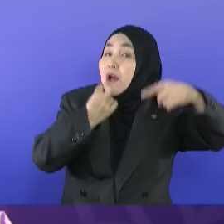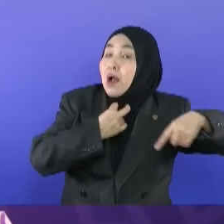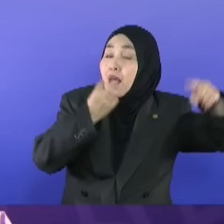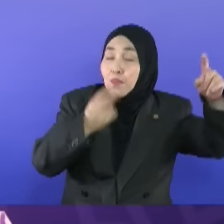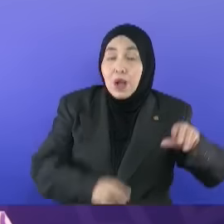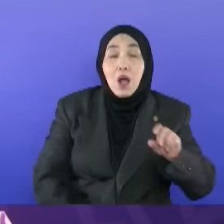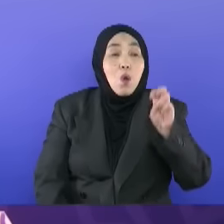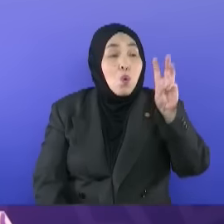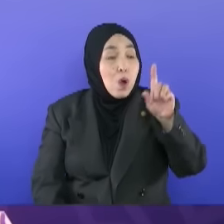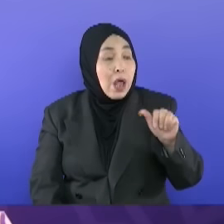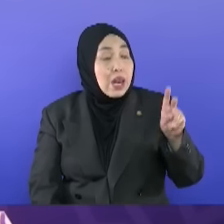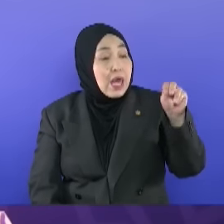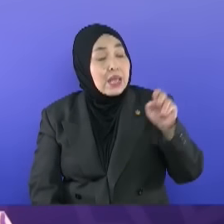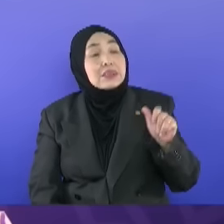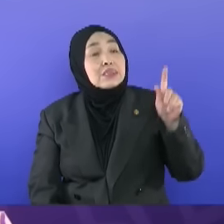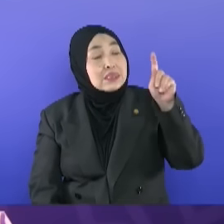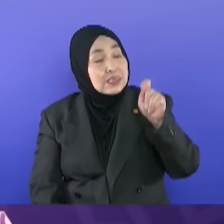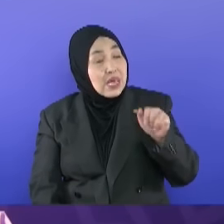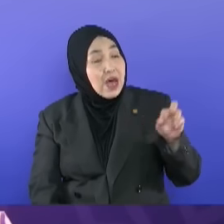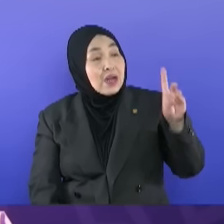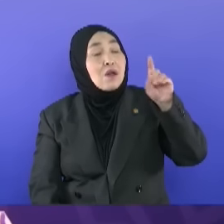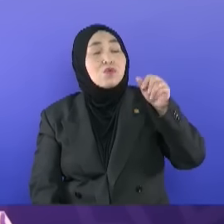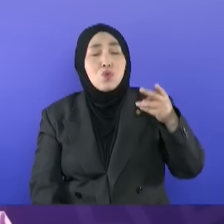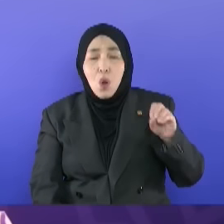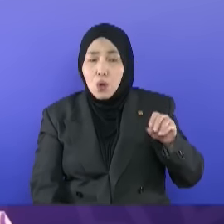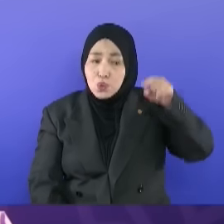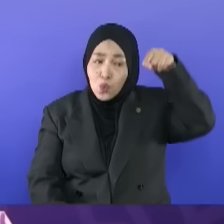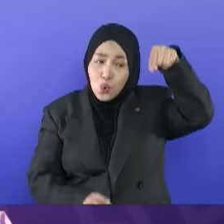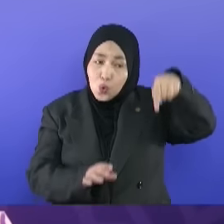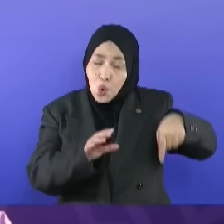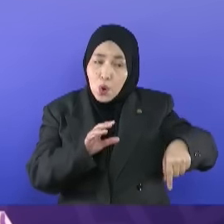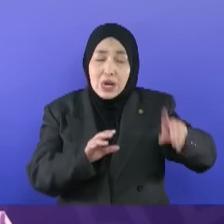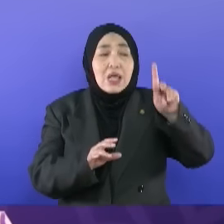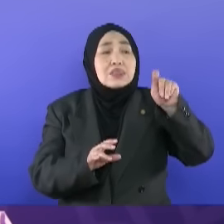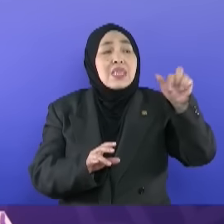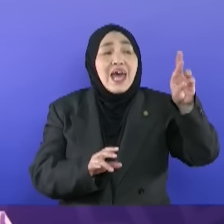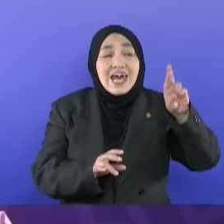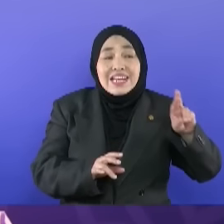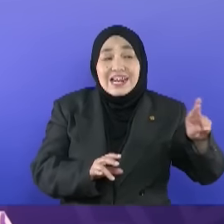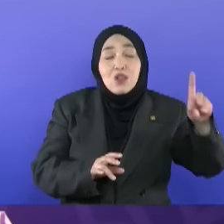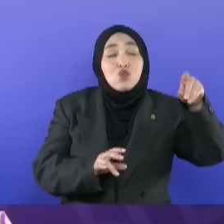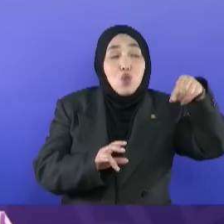Walan tard turun. Tardankal